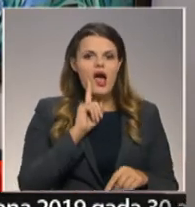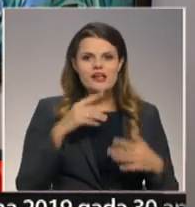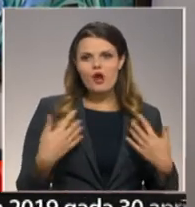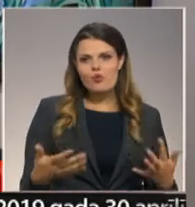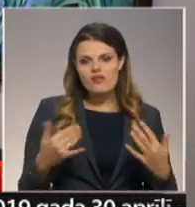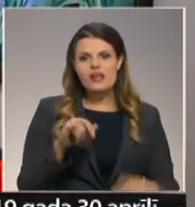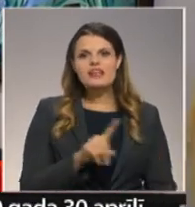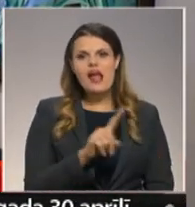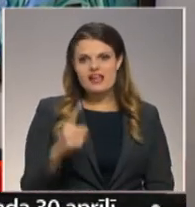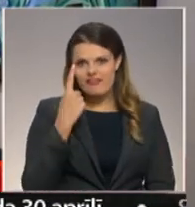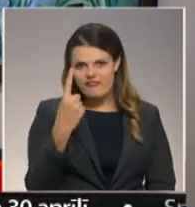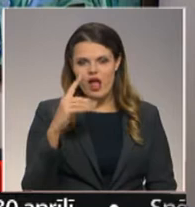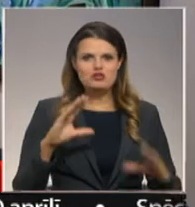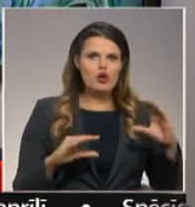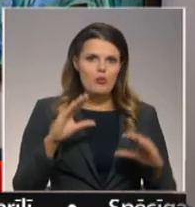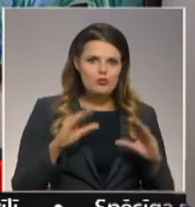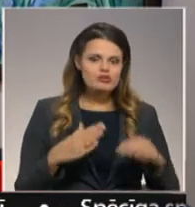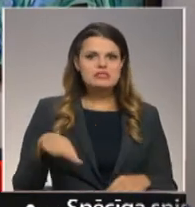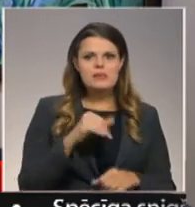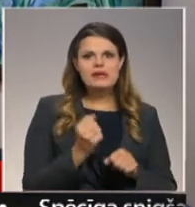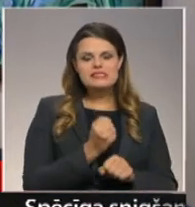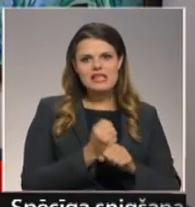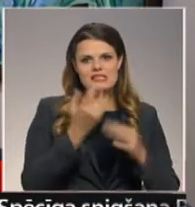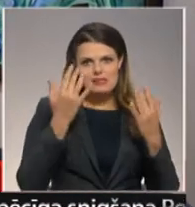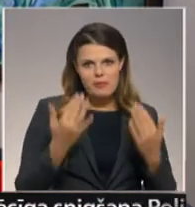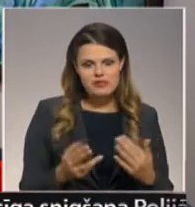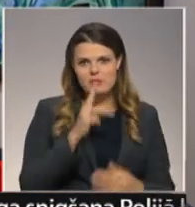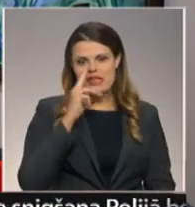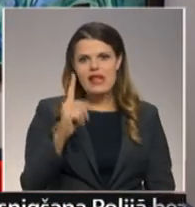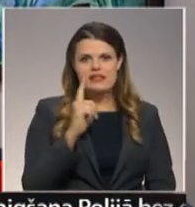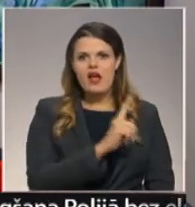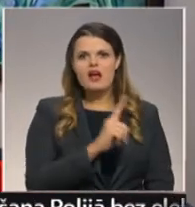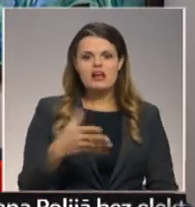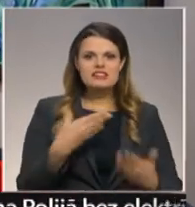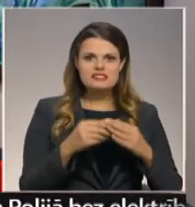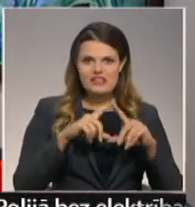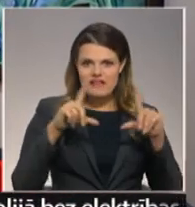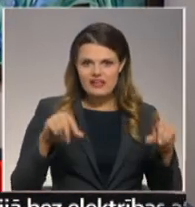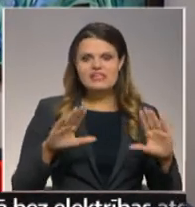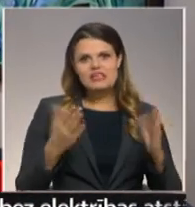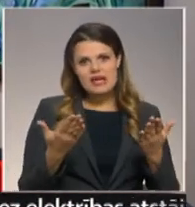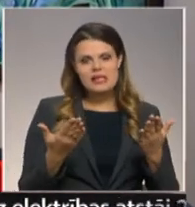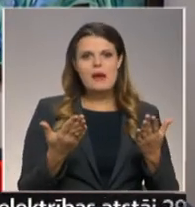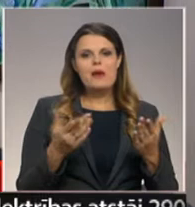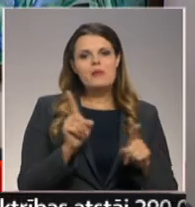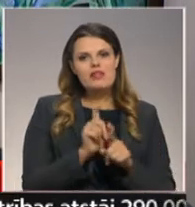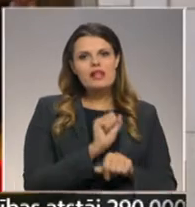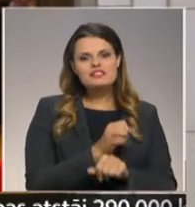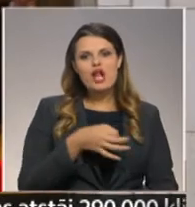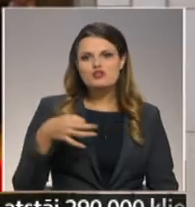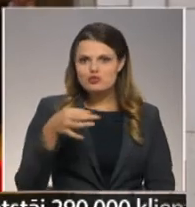vieglāk, ja ir viens budžets, un, jo mēs taisām pasākumus ne tikai katrs savā iestādē, bet arī kaut kur Salaspils